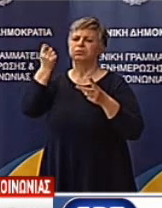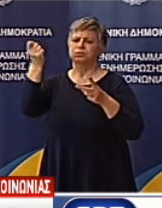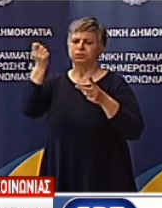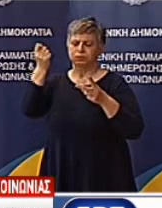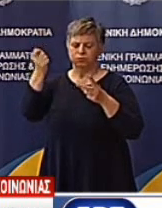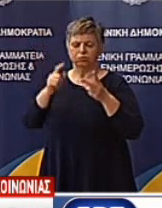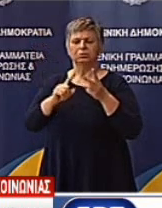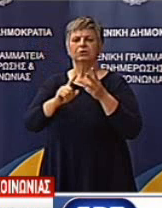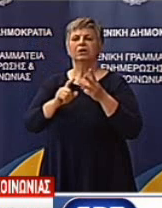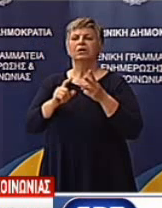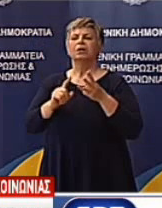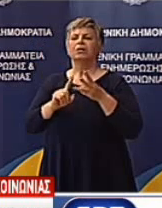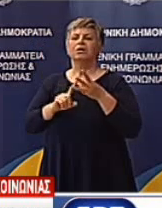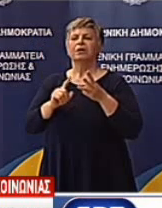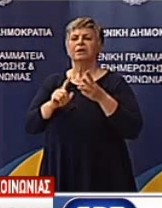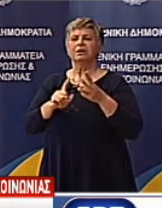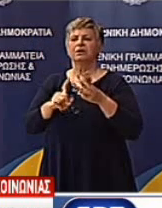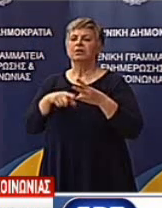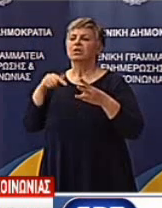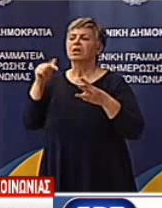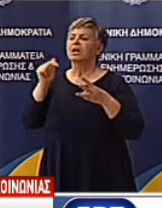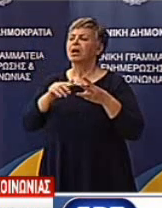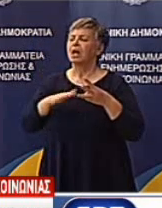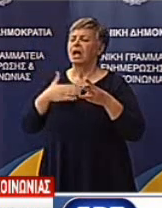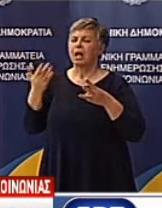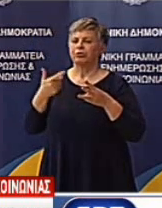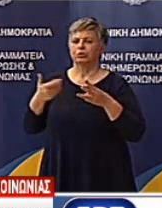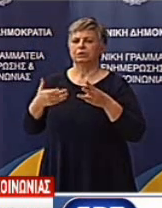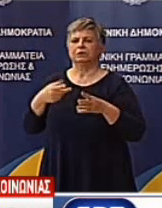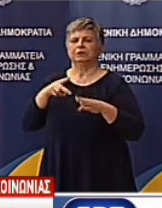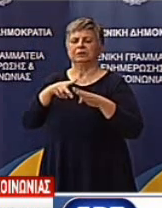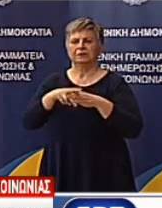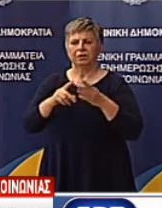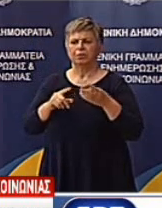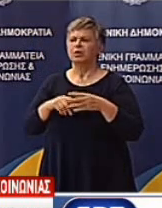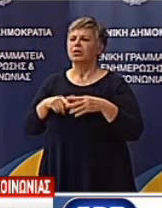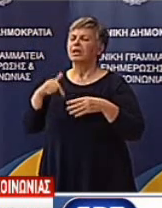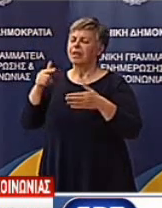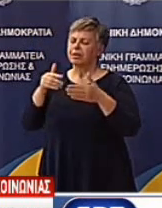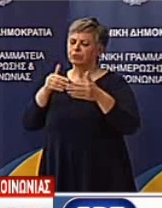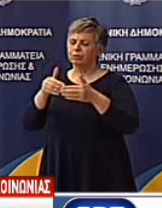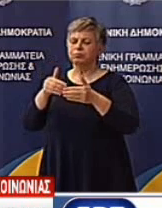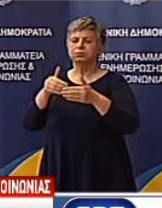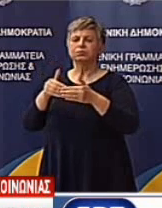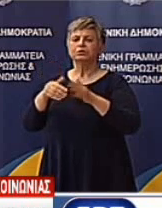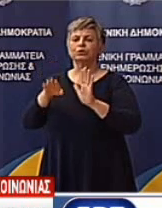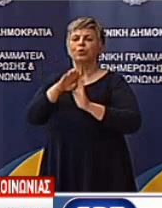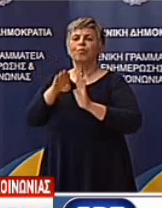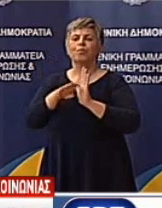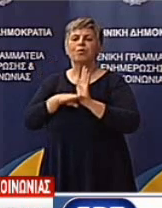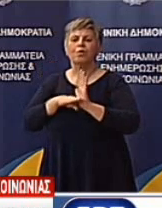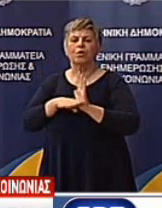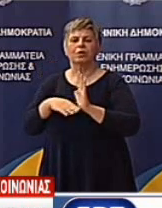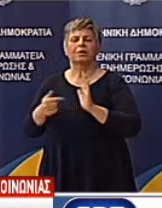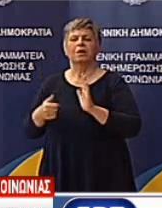το ταμείο, τους όρους για το καινούργιο ταμείο και βεβαίως ένα μεσοπρόθεσμο πρόγραμμα για το